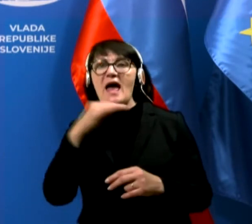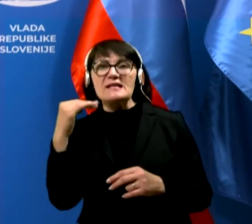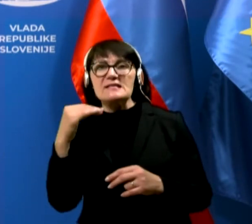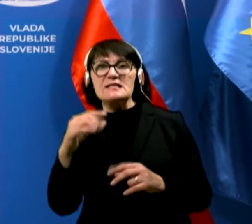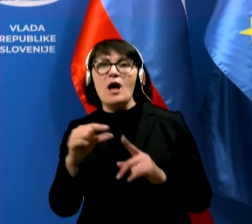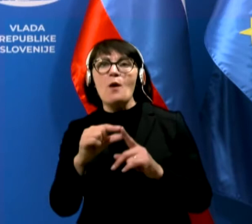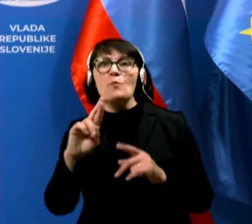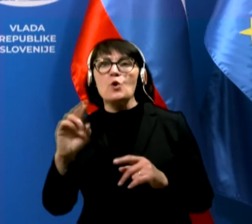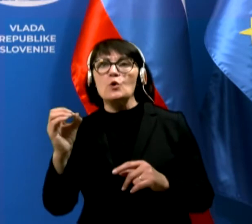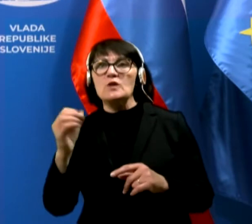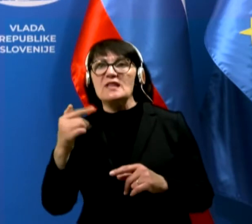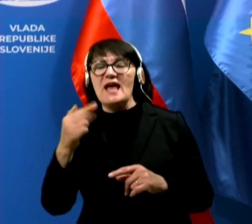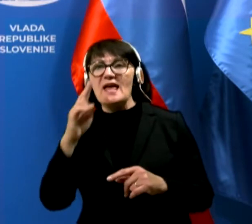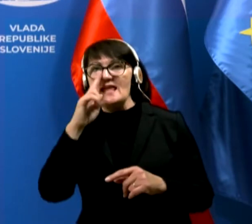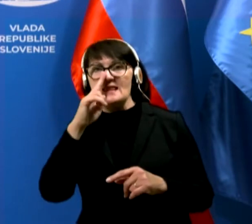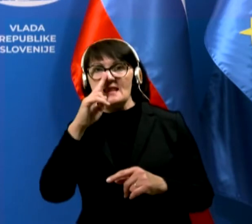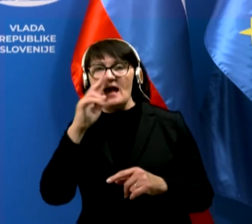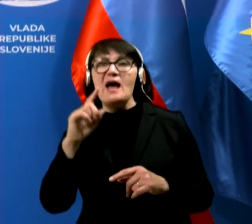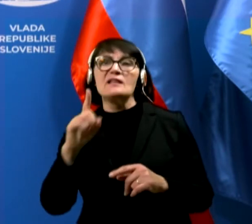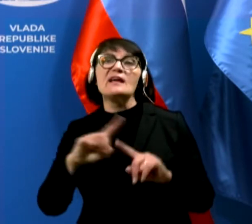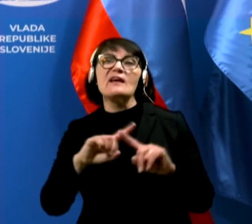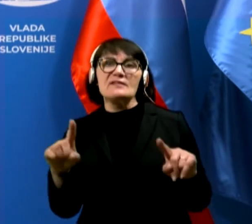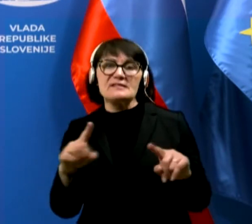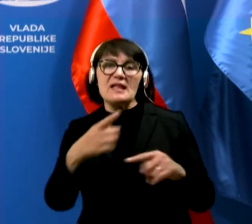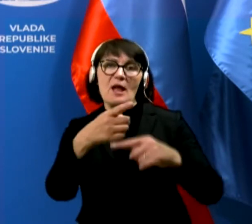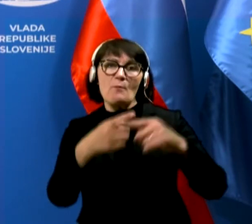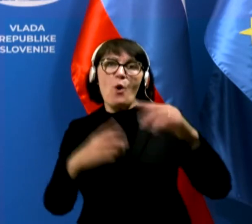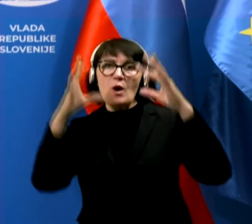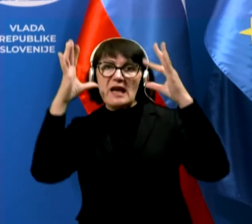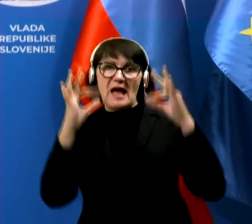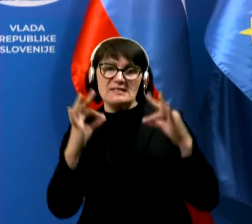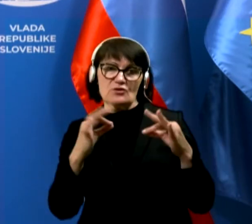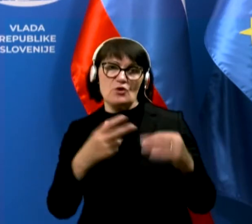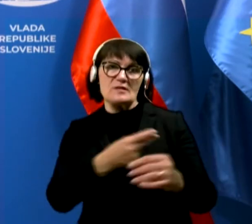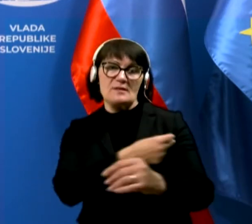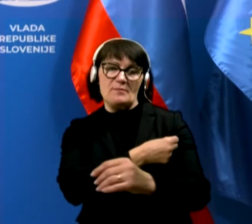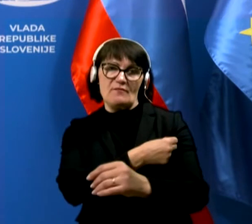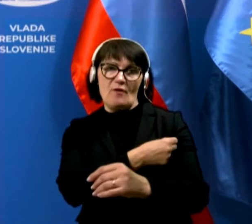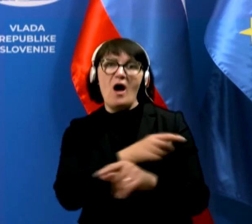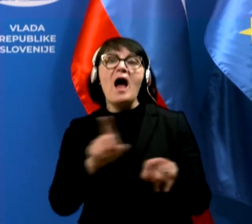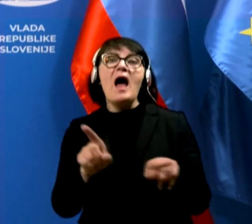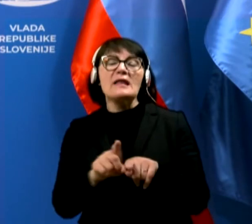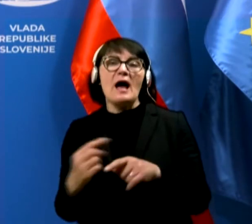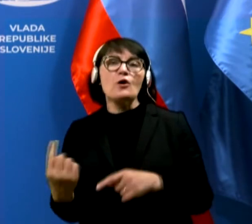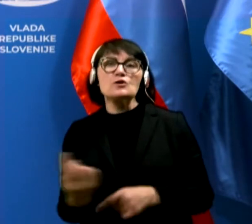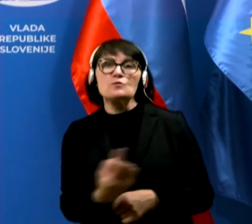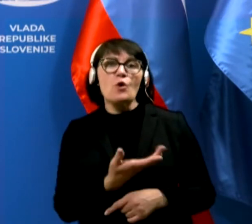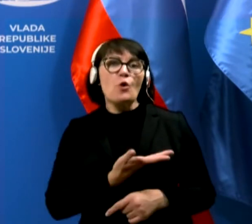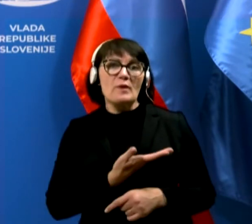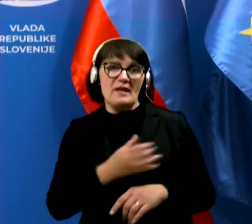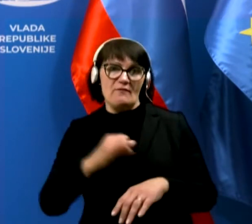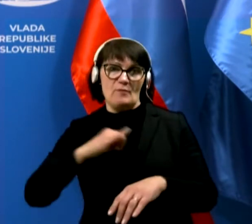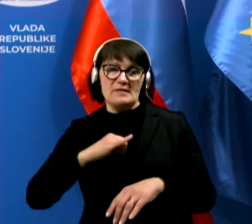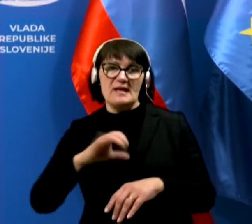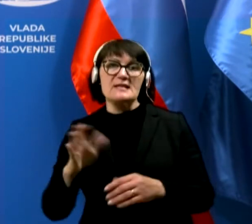ki je narejen v fermentorju. Torej gre za neke vrste napol klasično cepivo. Prav tako smo dobili informacije sa strani